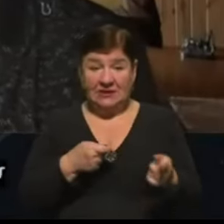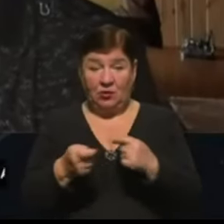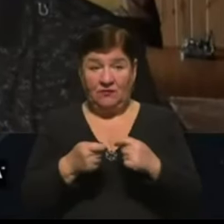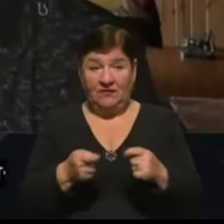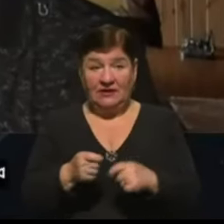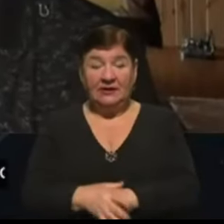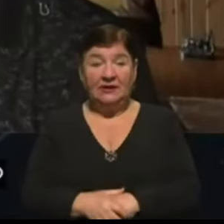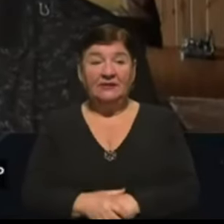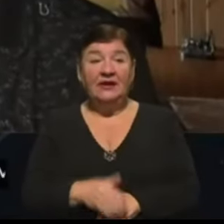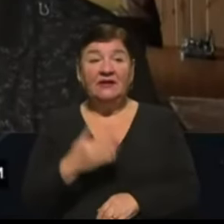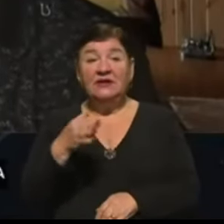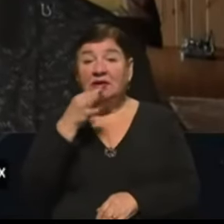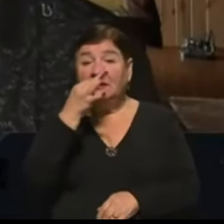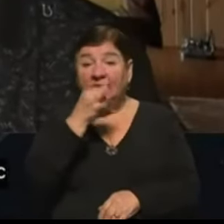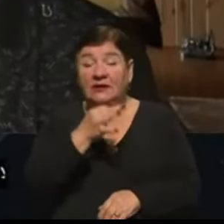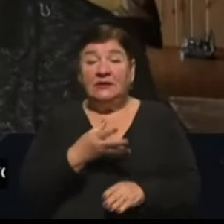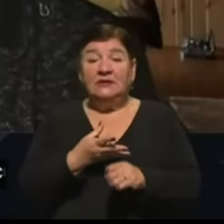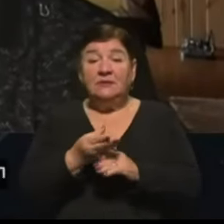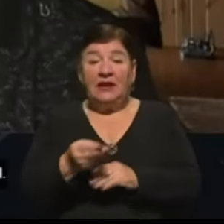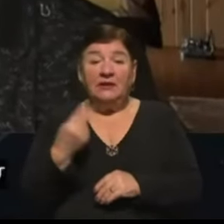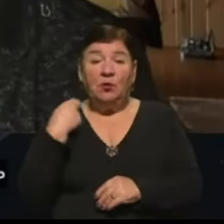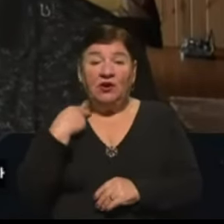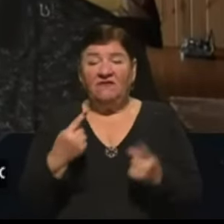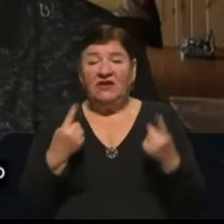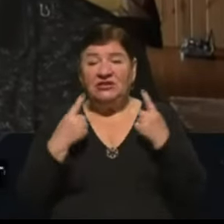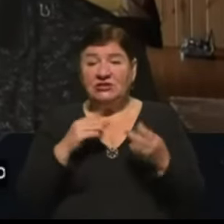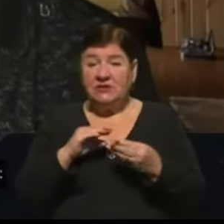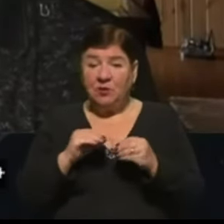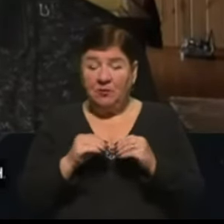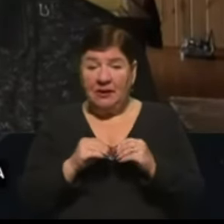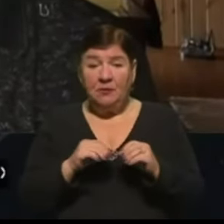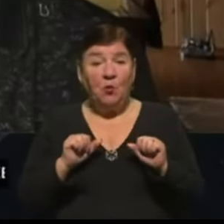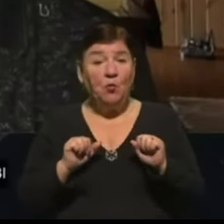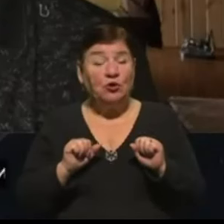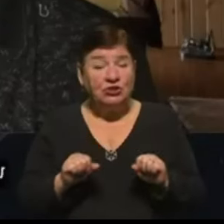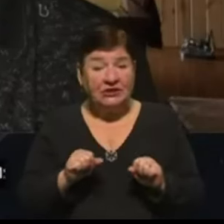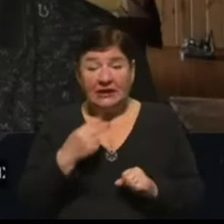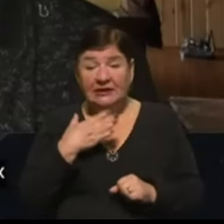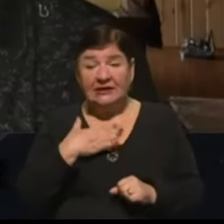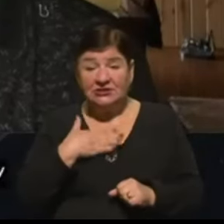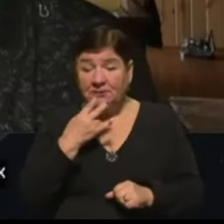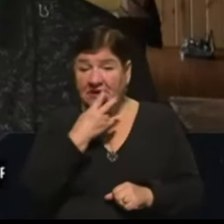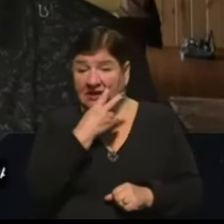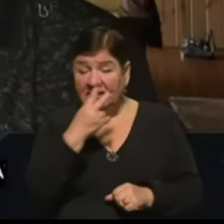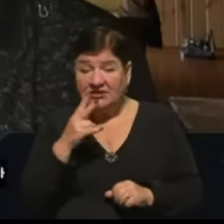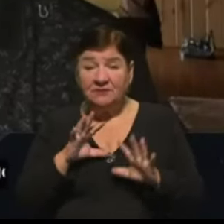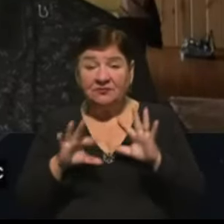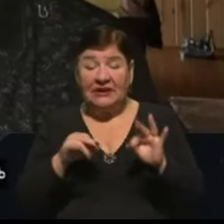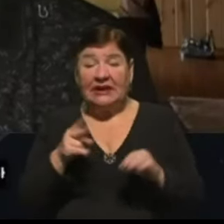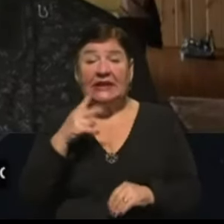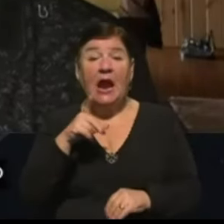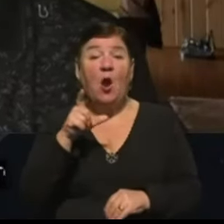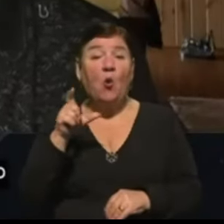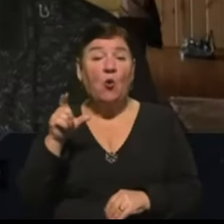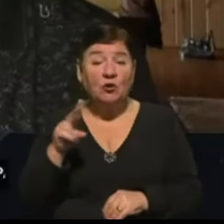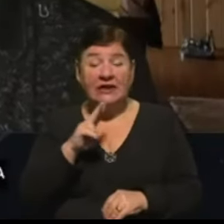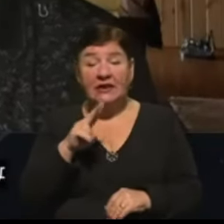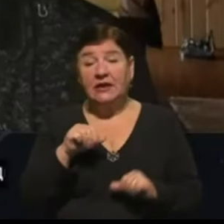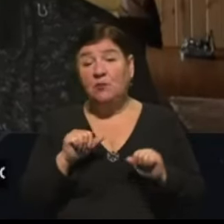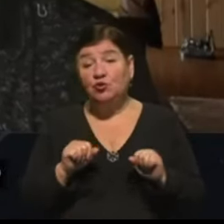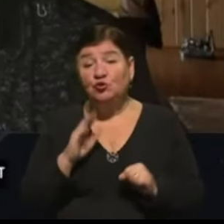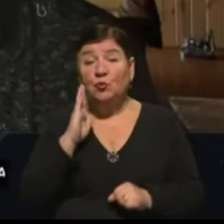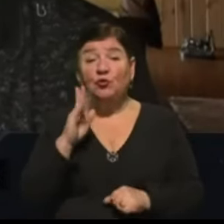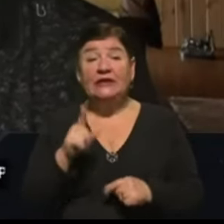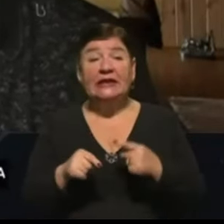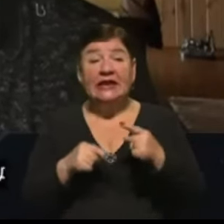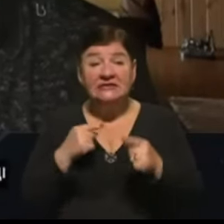Пане Олексію, от ви сказали, що несплата боргів – це є величезна проблема. Чи можете роз'яснити нашим глядачам, в першу чергу, для кого, які можуть бути